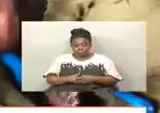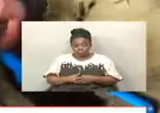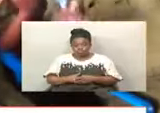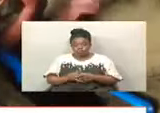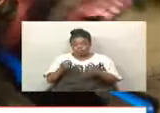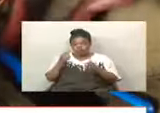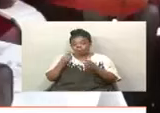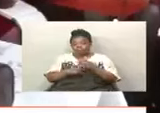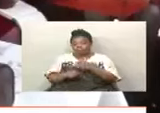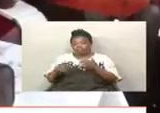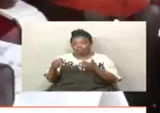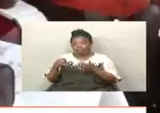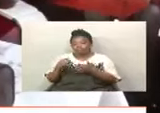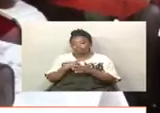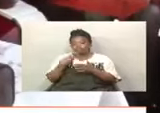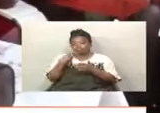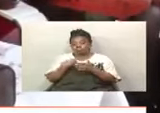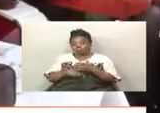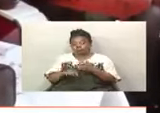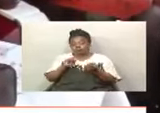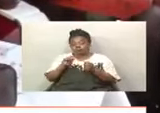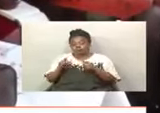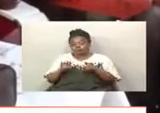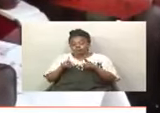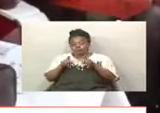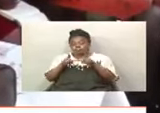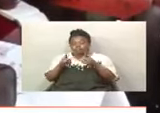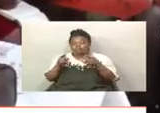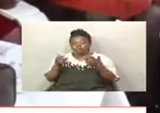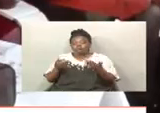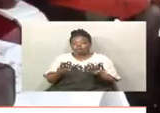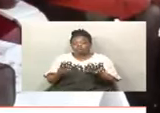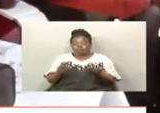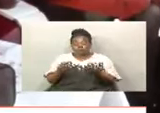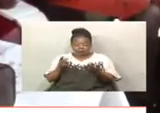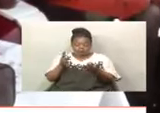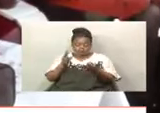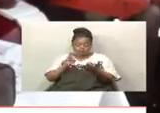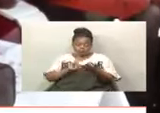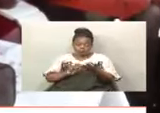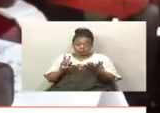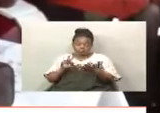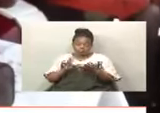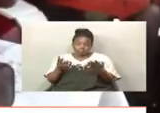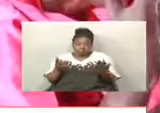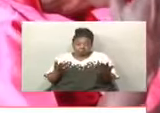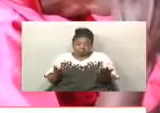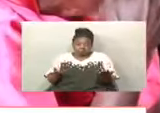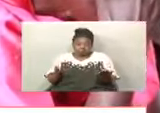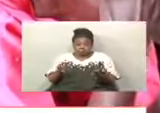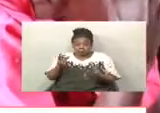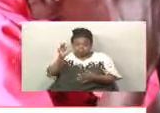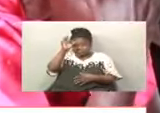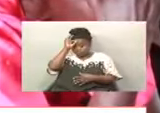bagamba nti babatekisa emikono okugwanikwa bagamba nti batereza byapa era olw'okubatema ekusomaawo bebabakwatira obujega